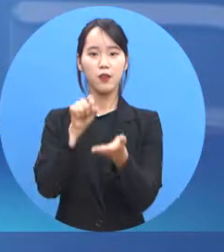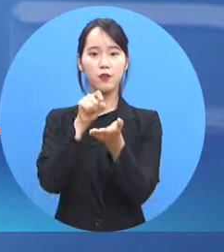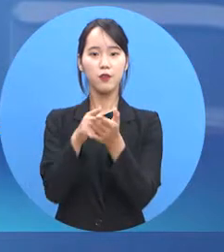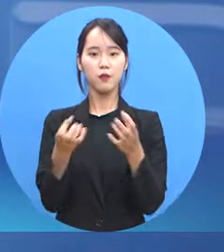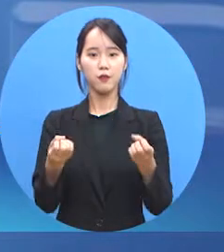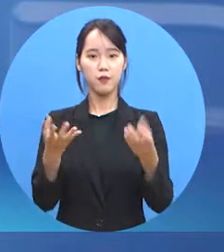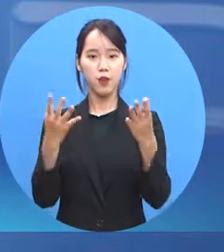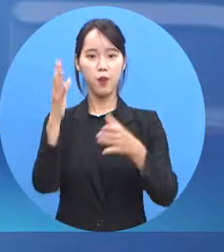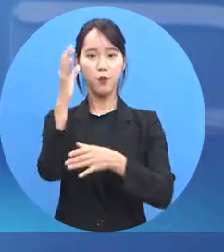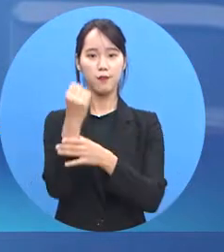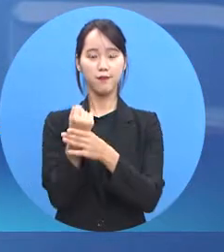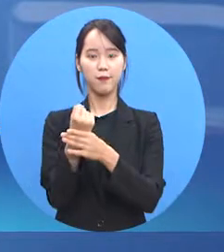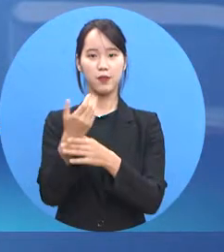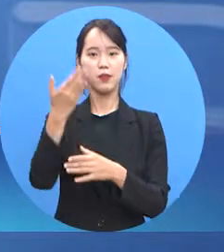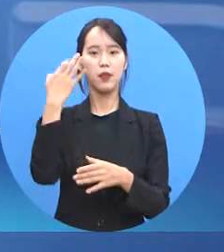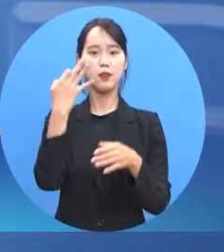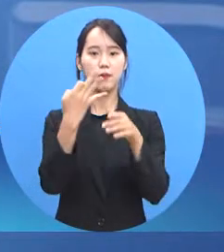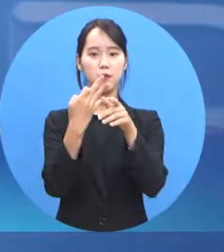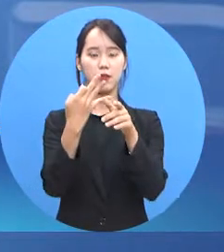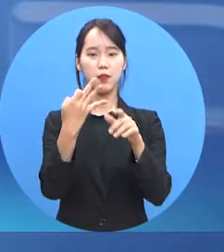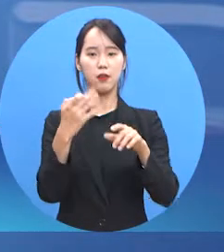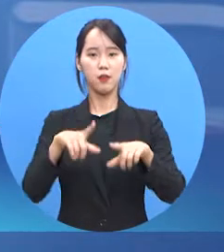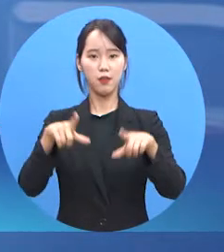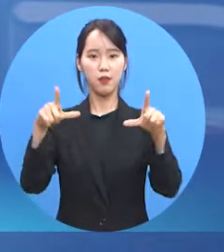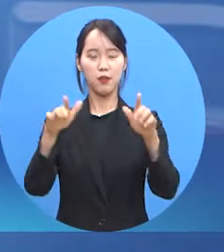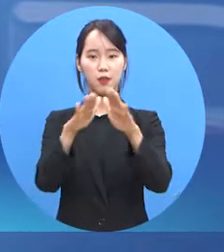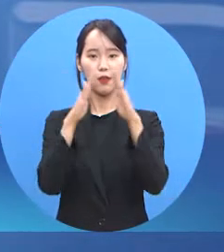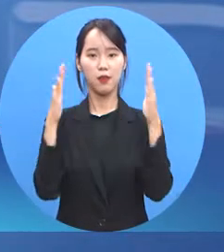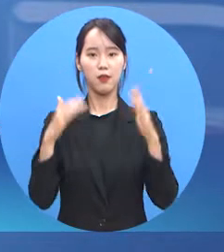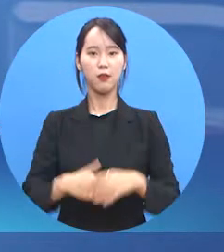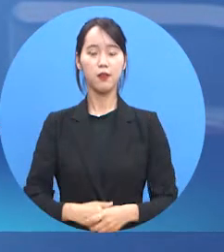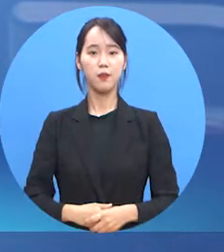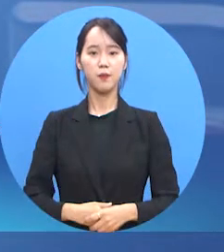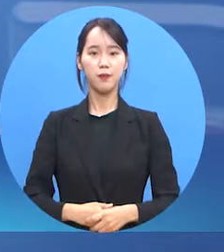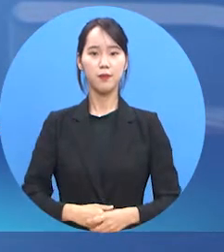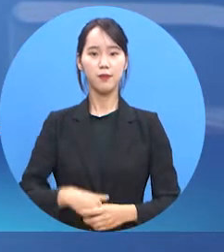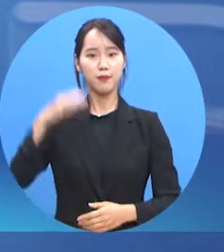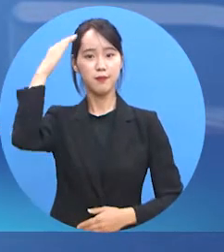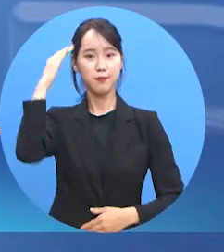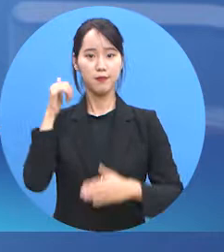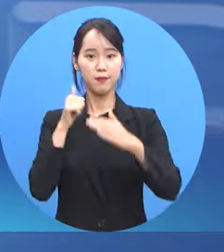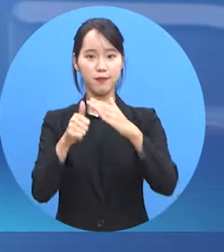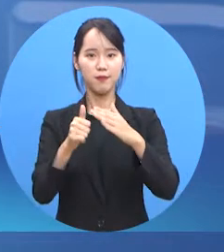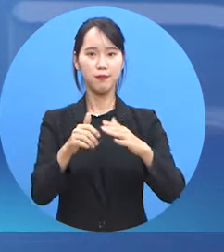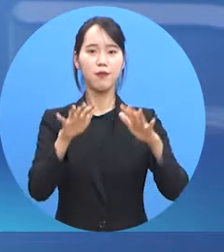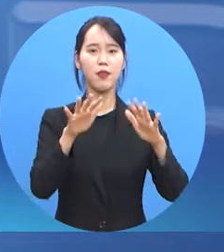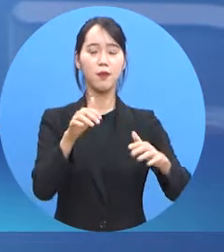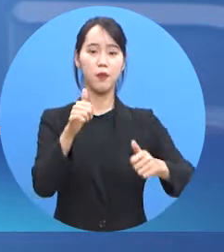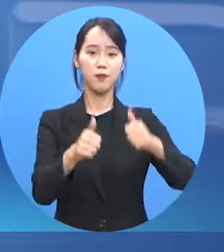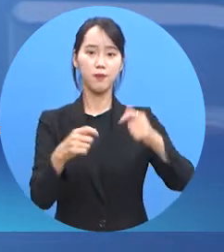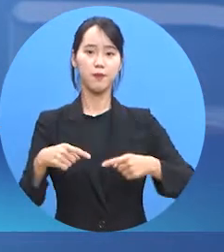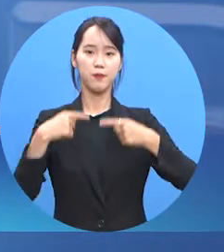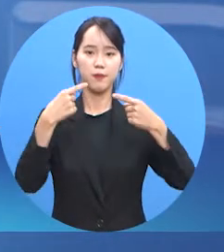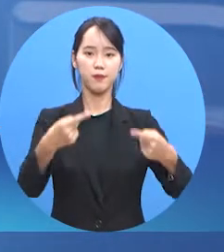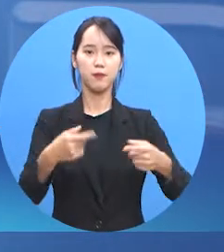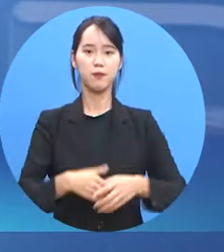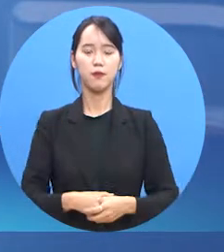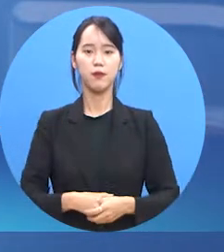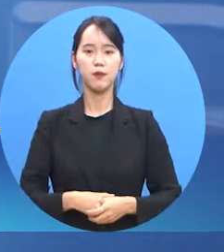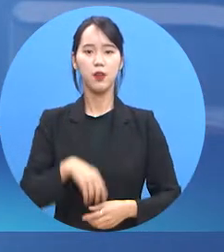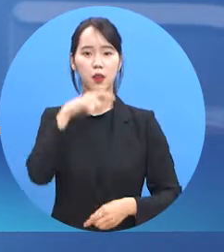세계인의 축구 축제인 월드컵이 지난 14일 개막했죠. 우리나라 선수들도 이번 주부터 경기를